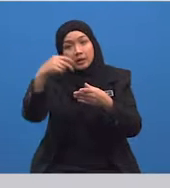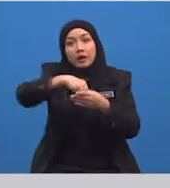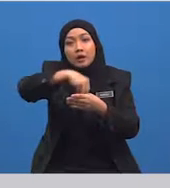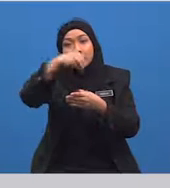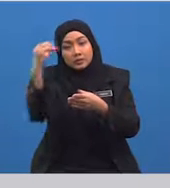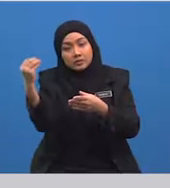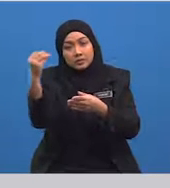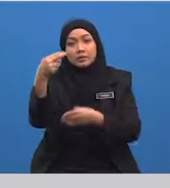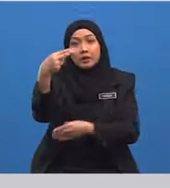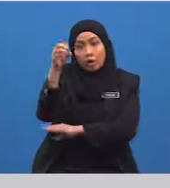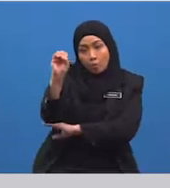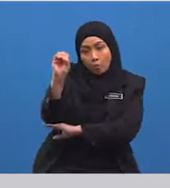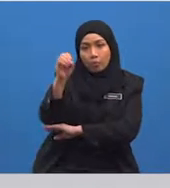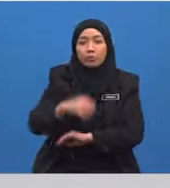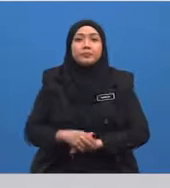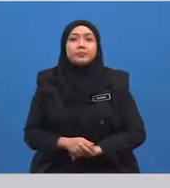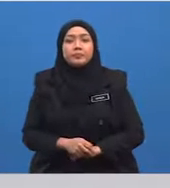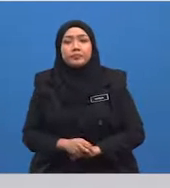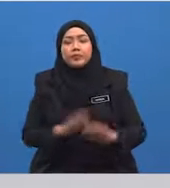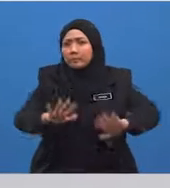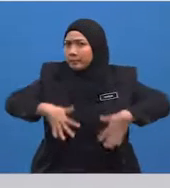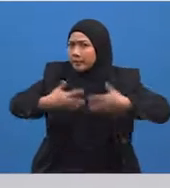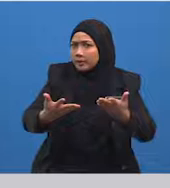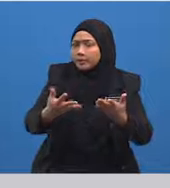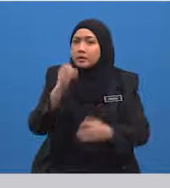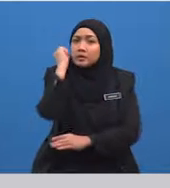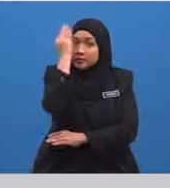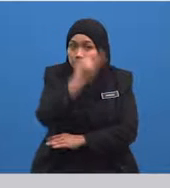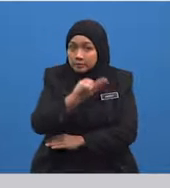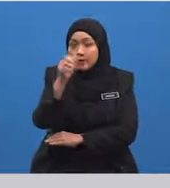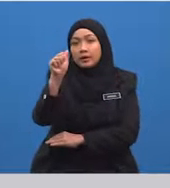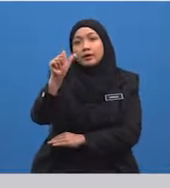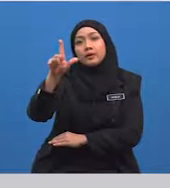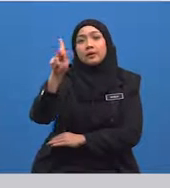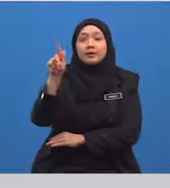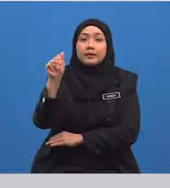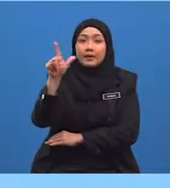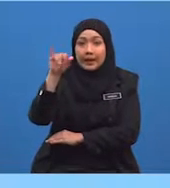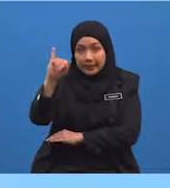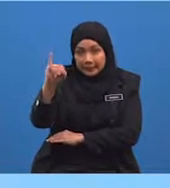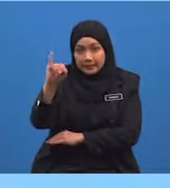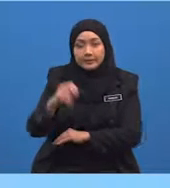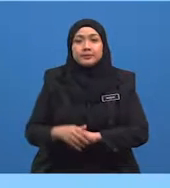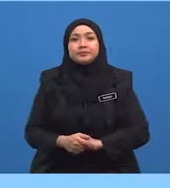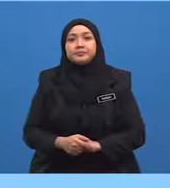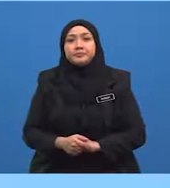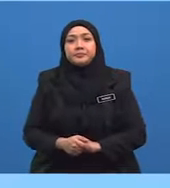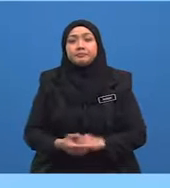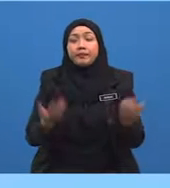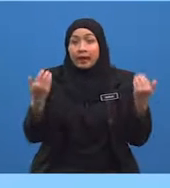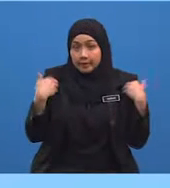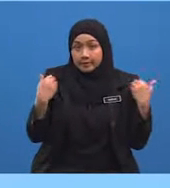Murid-murid, bagaimana pula dengan sifat alkali? Ya, alkali